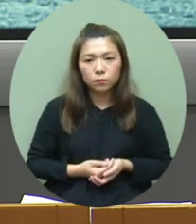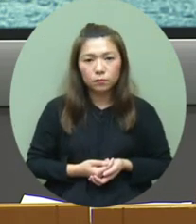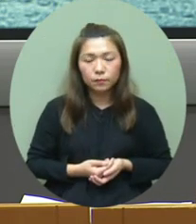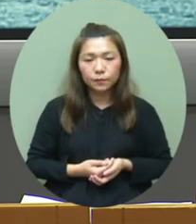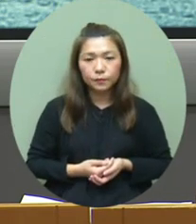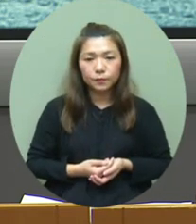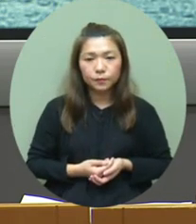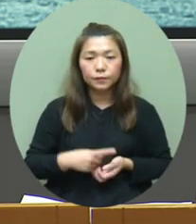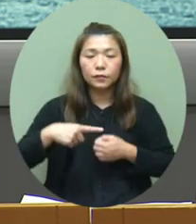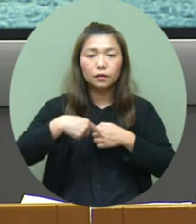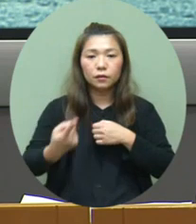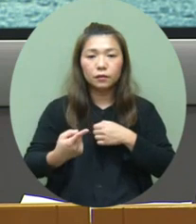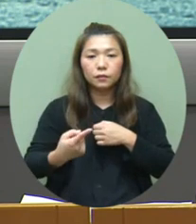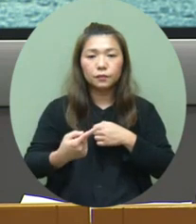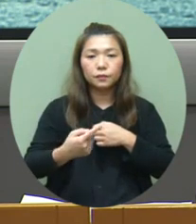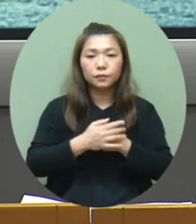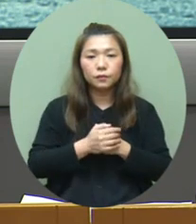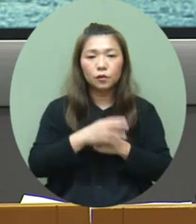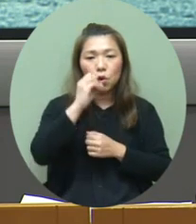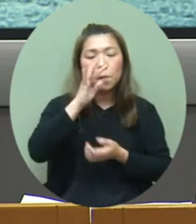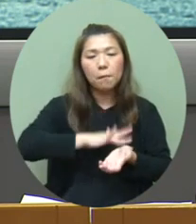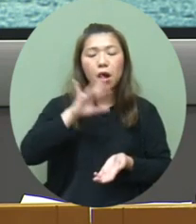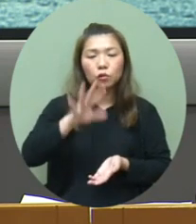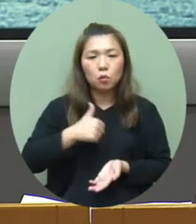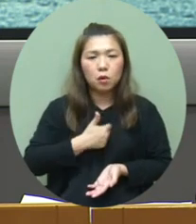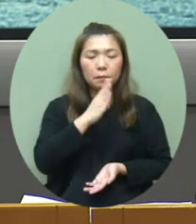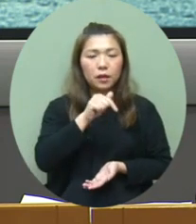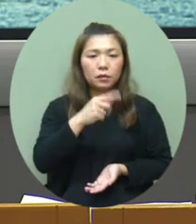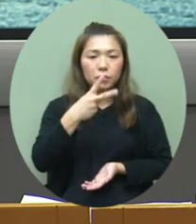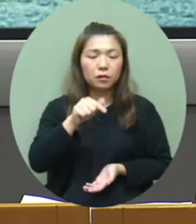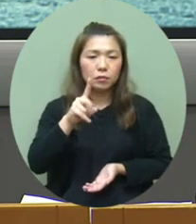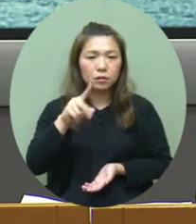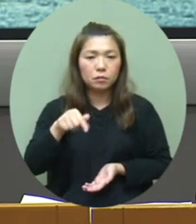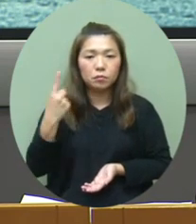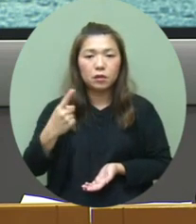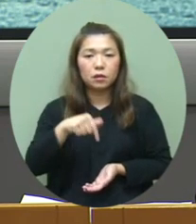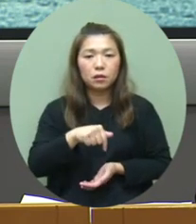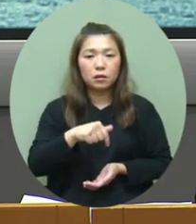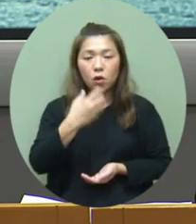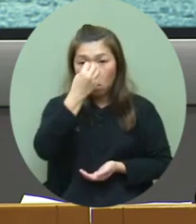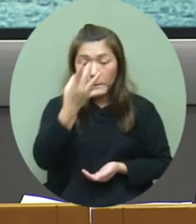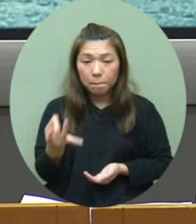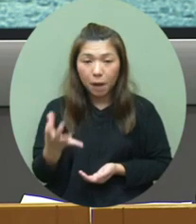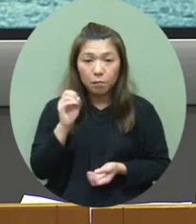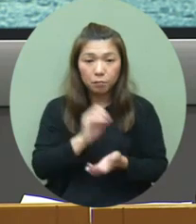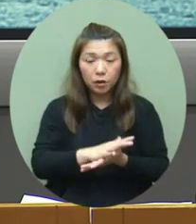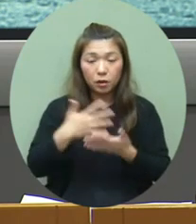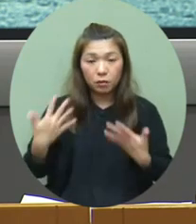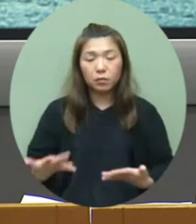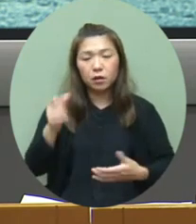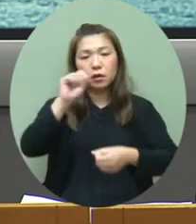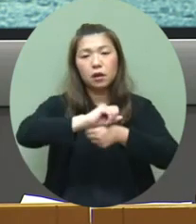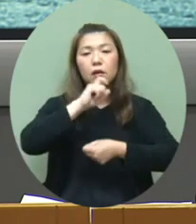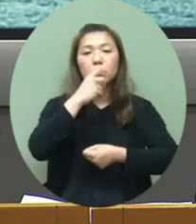另外呢就是Omicron 懷疑 BA.2.1.2.1 的個案，在本地來講就今天就是